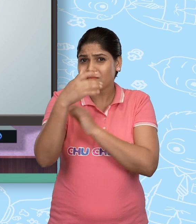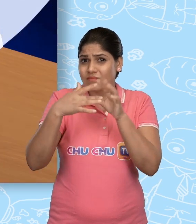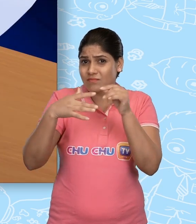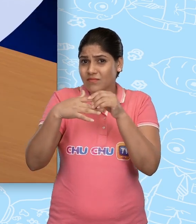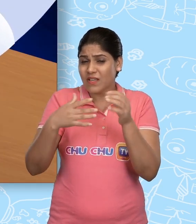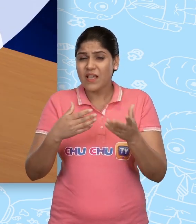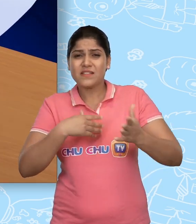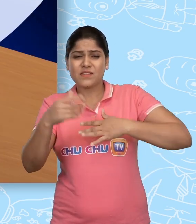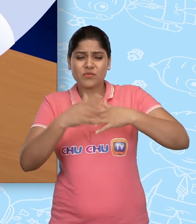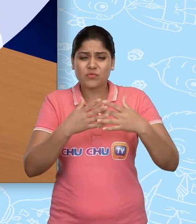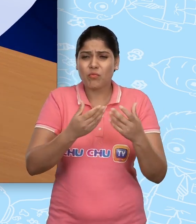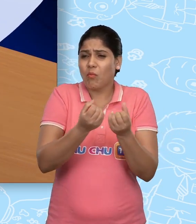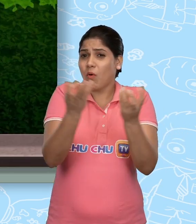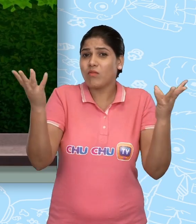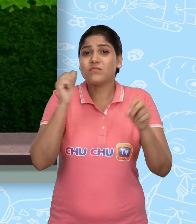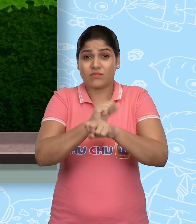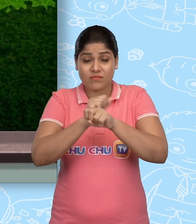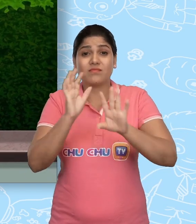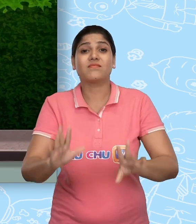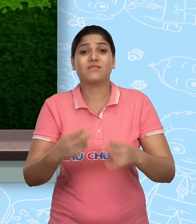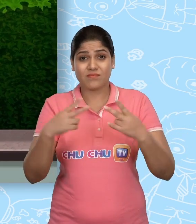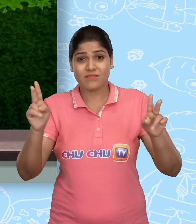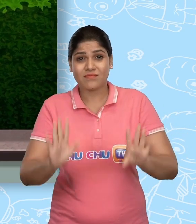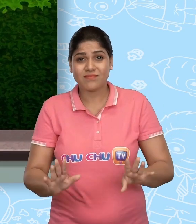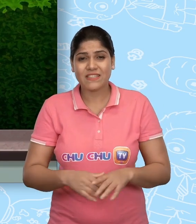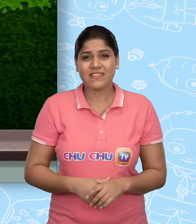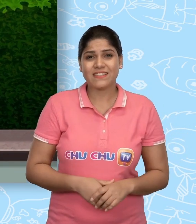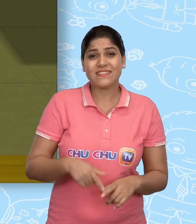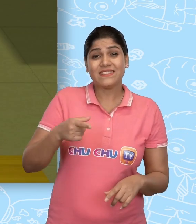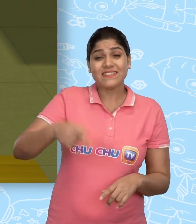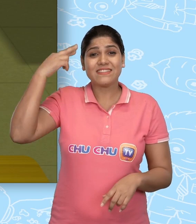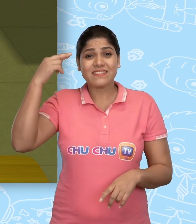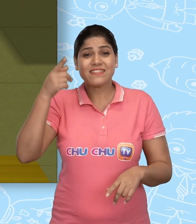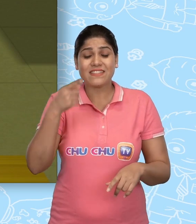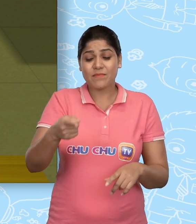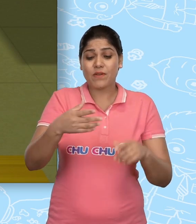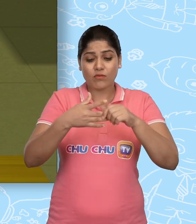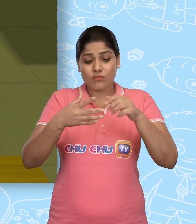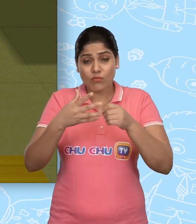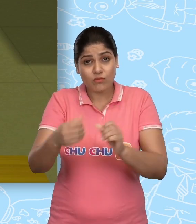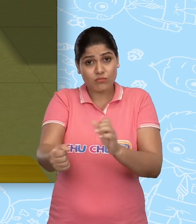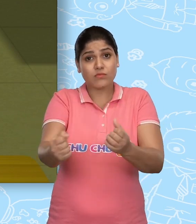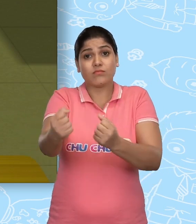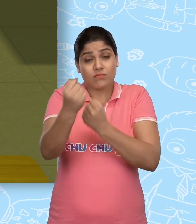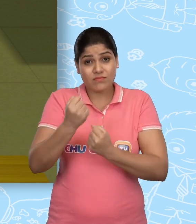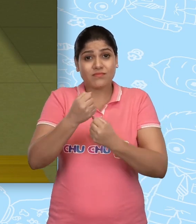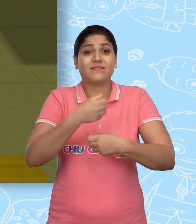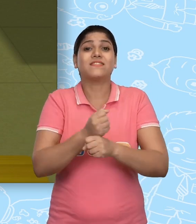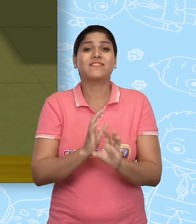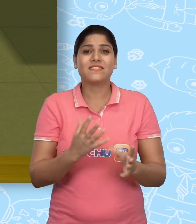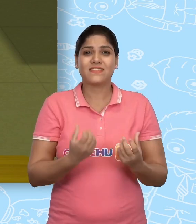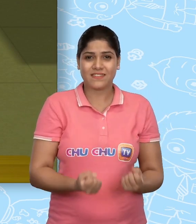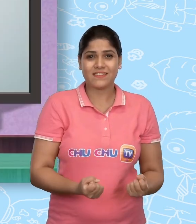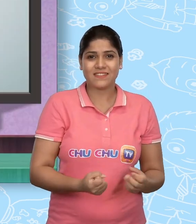हैं? इनसे तुम बहुत कुछ कर सकते हो और इसीलिए हमें इन्हें और बलवान